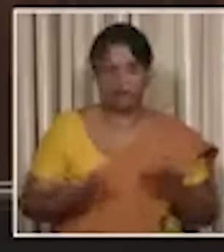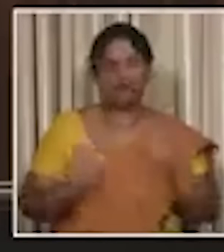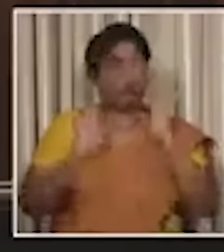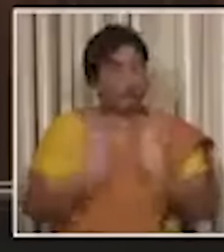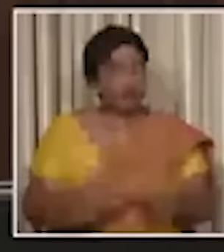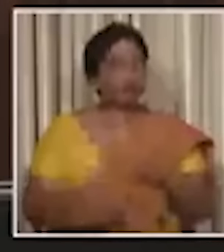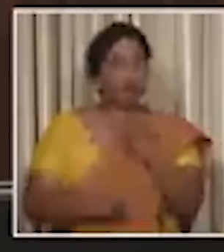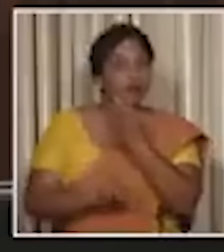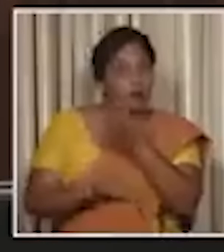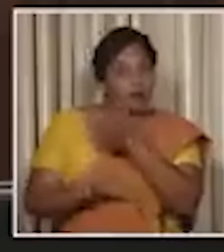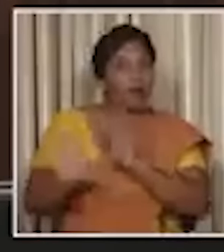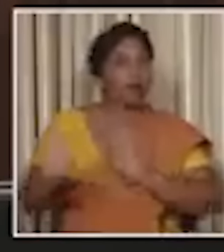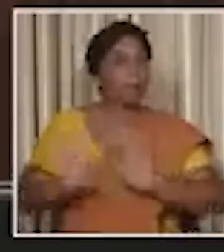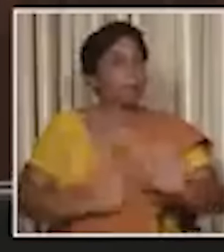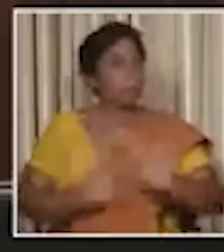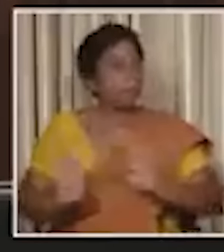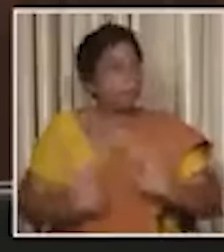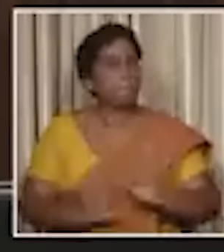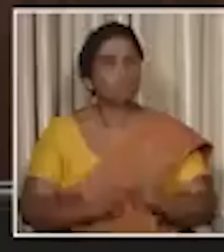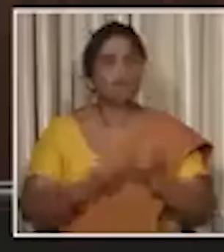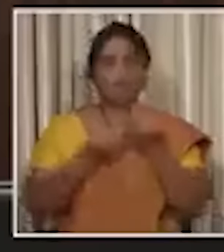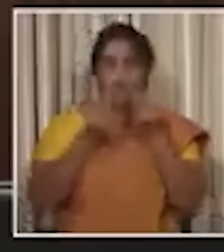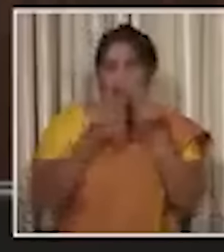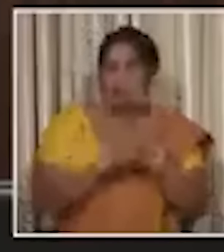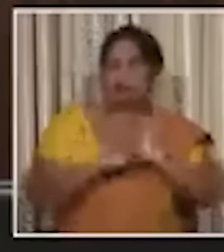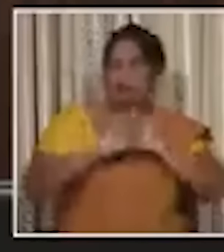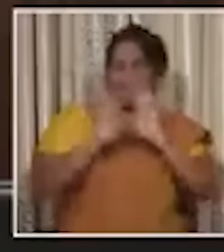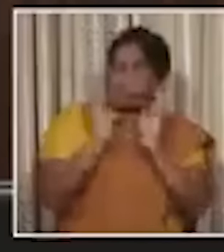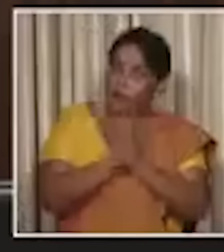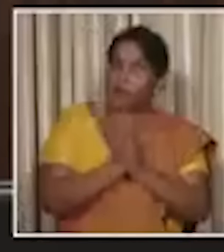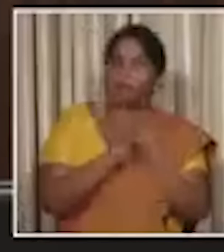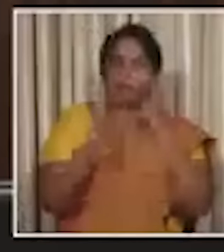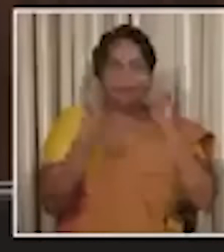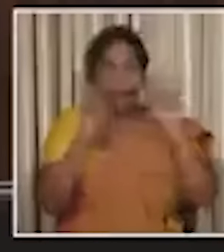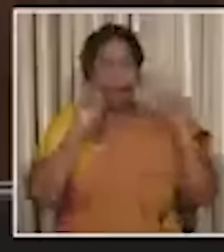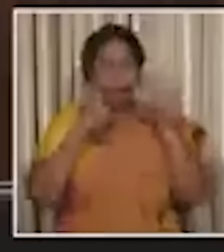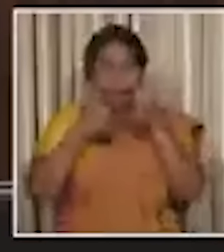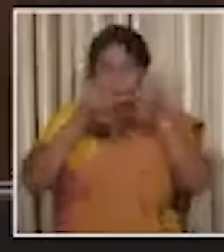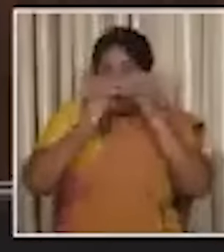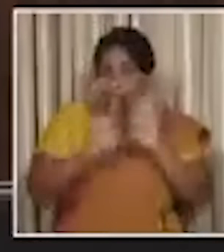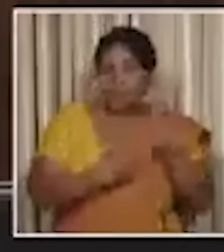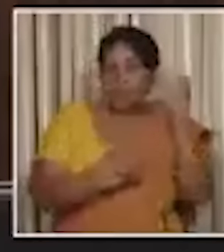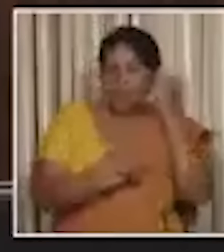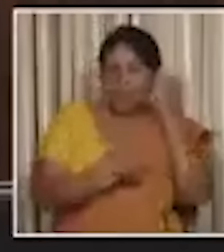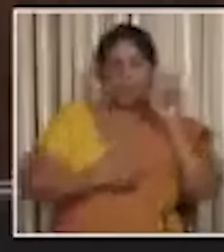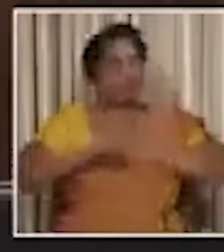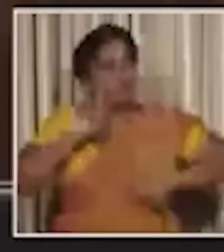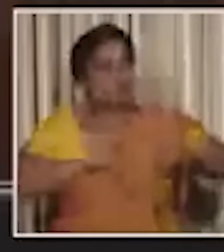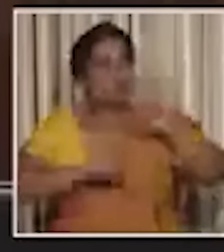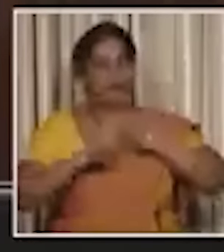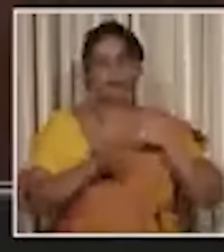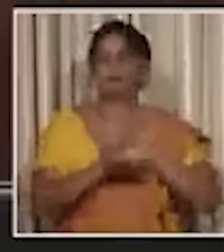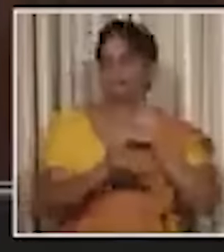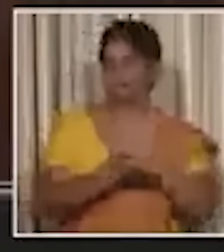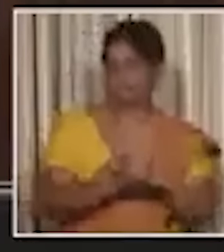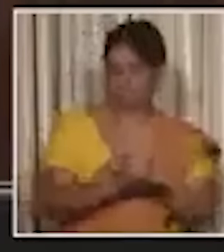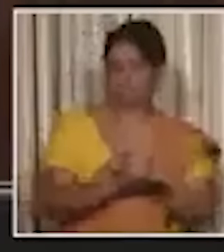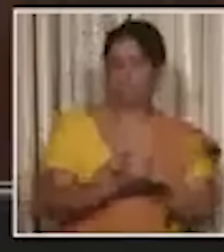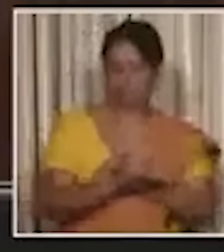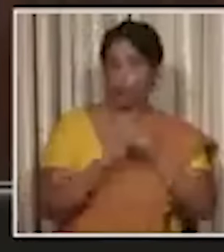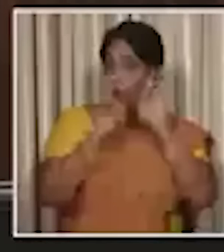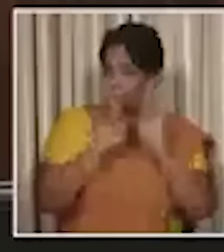இன்று எமது நாட்டின் சந்தை பொருளாதாரமானது ஒரு சில ஏகாதிபத்திய அடிப்படையில் இடம்பெற்றுக் கொண்டிருக்கின்றது. அவர்கள் பொருட்களின் விலைகளை கூட்டி குறைக்க